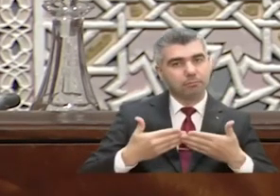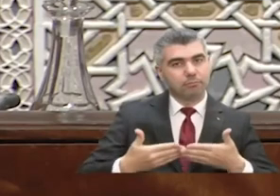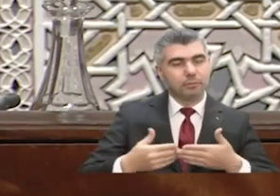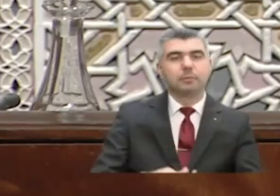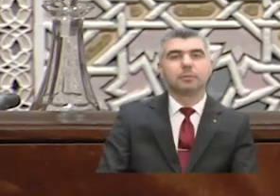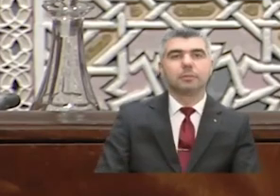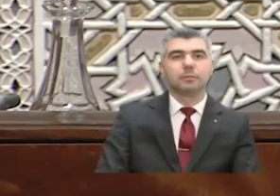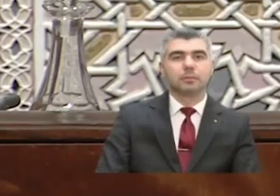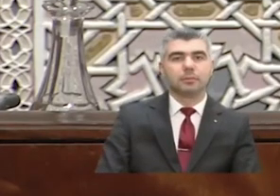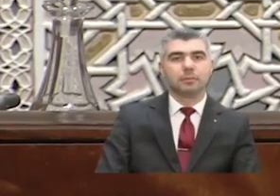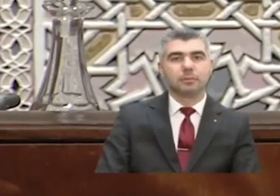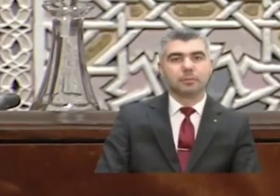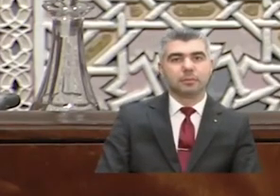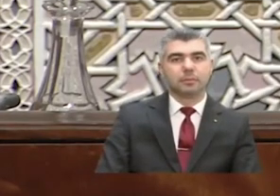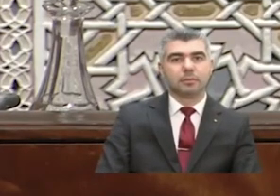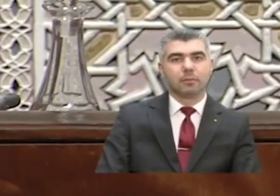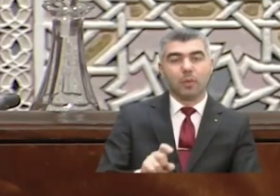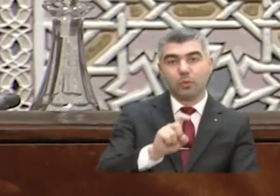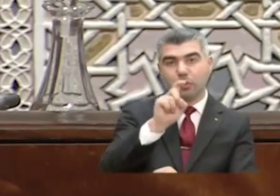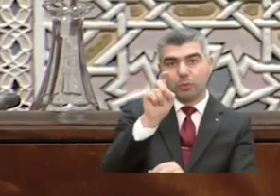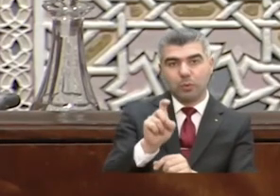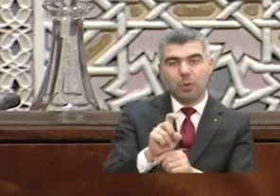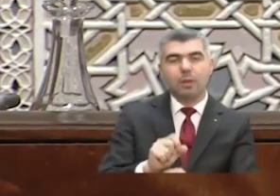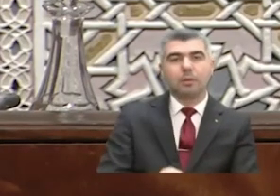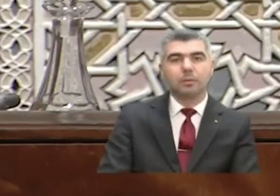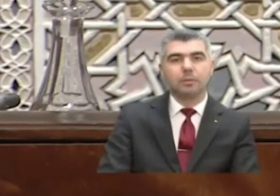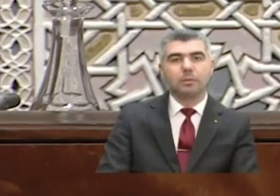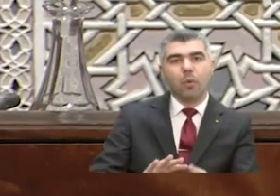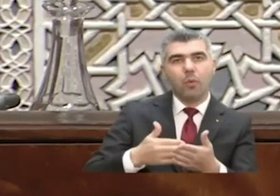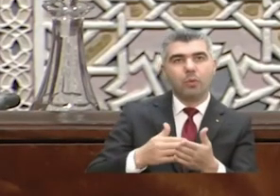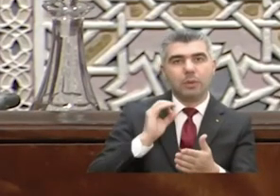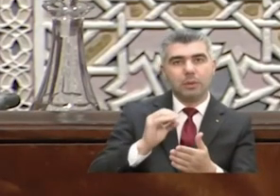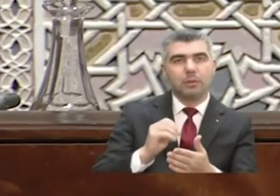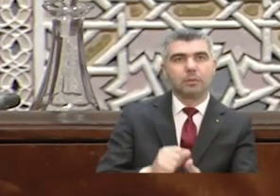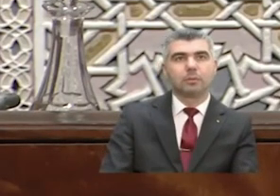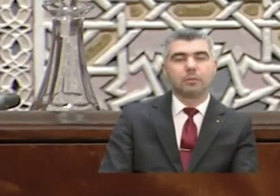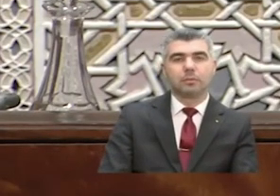المحترم. سؤال عن تحسين الوضعية المادية.